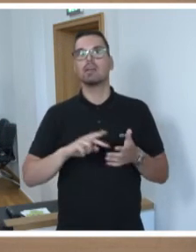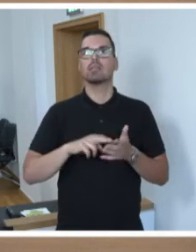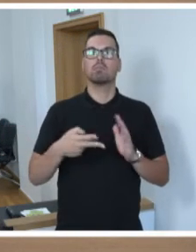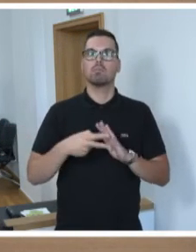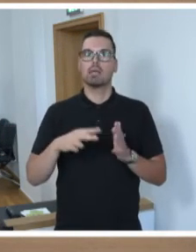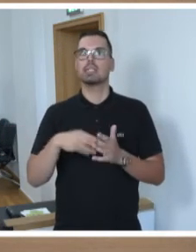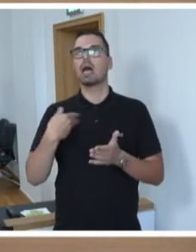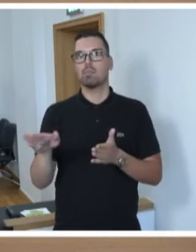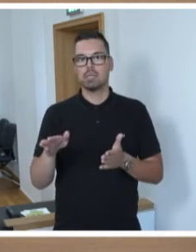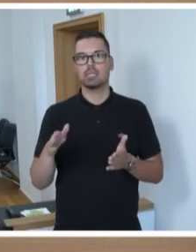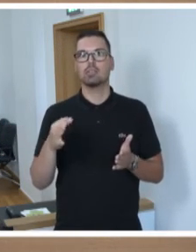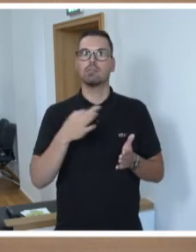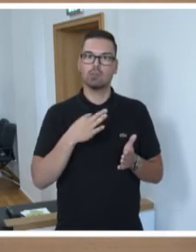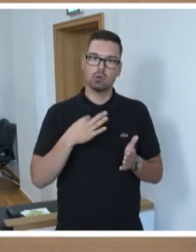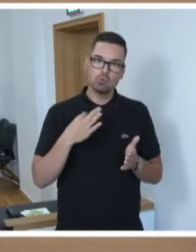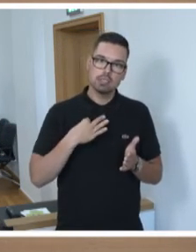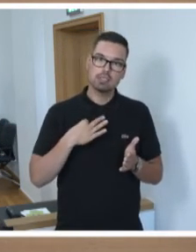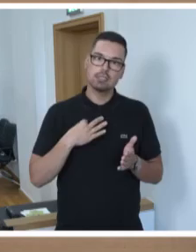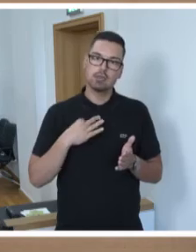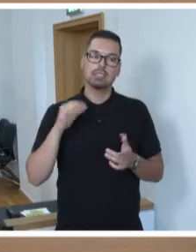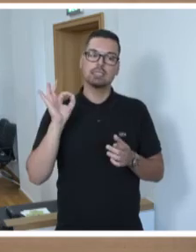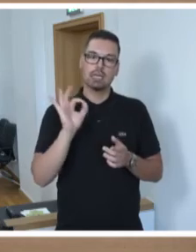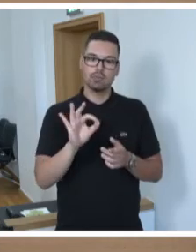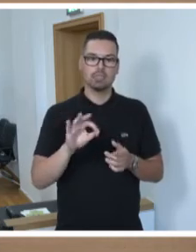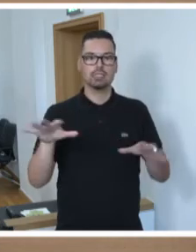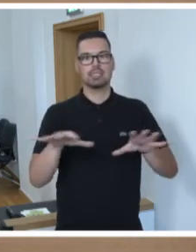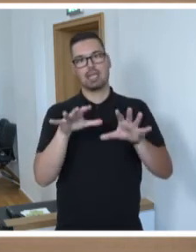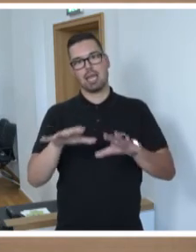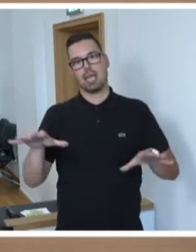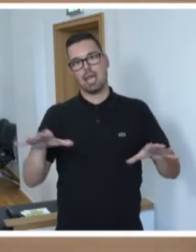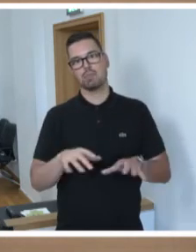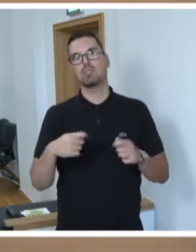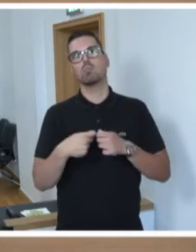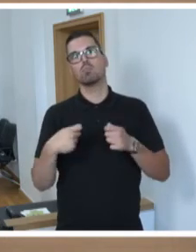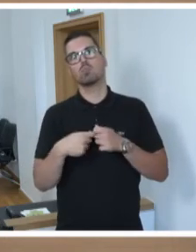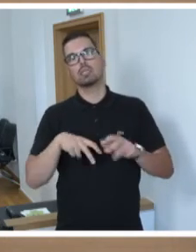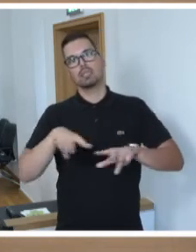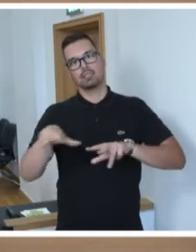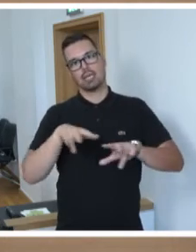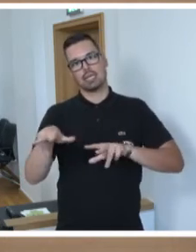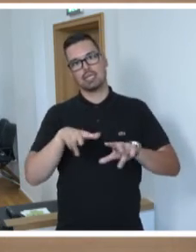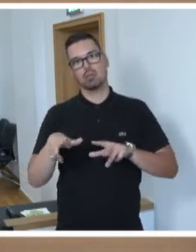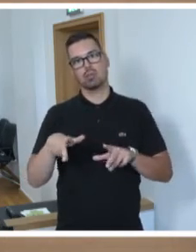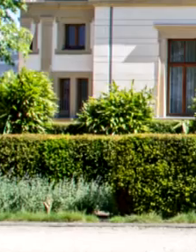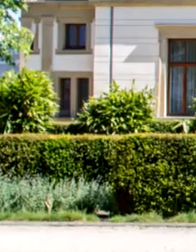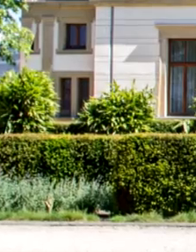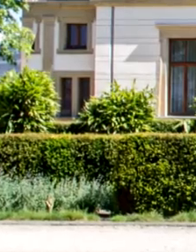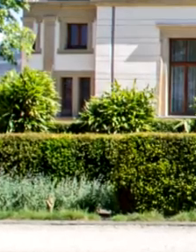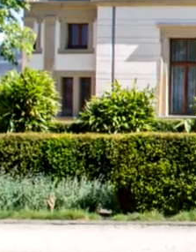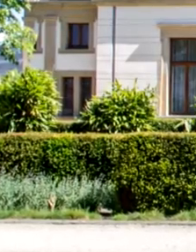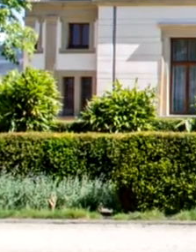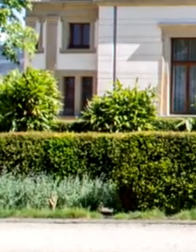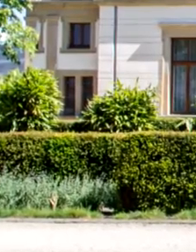heute ablehnen sollten von uns, sorgen Sie zumindest dafür, dass im Herbst im Trilog die Bundesregierung für die Interessen des Saarlandes entscheidet. Vielen Dank.